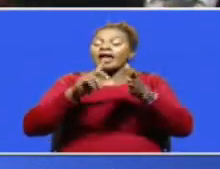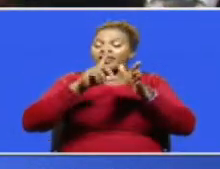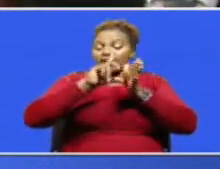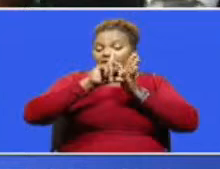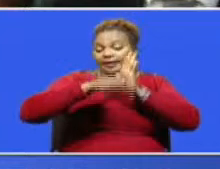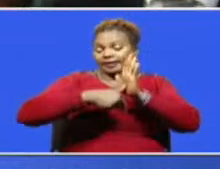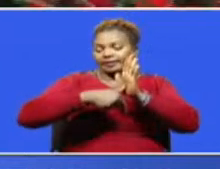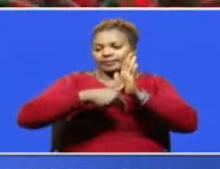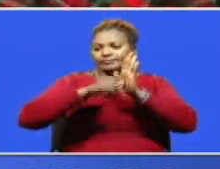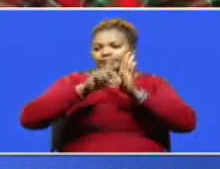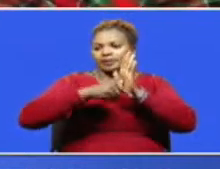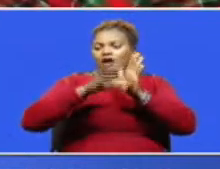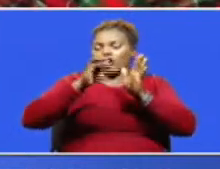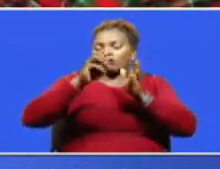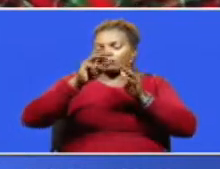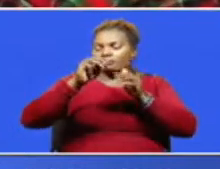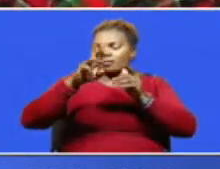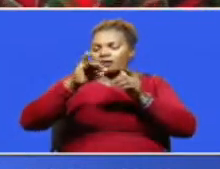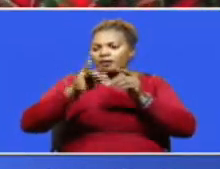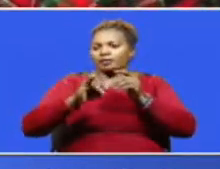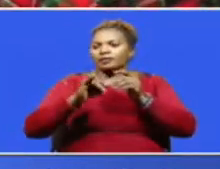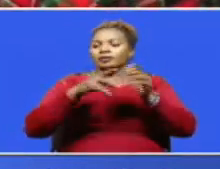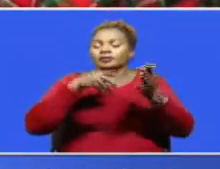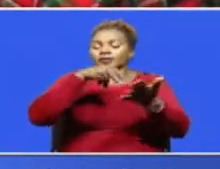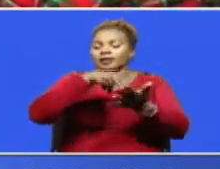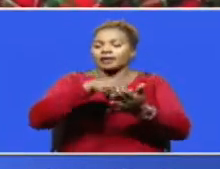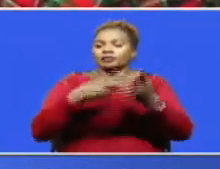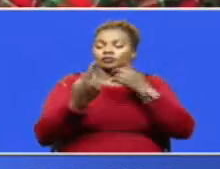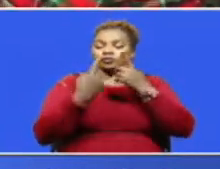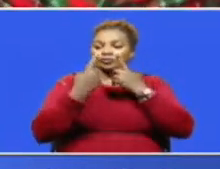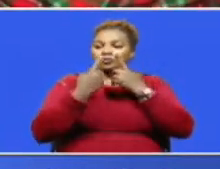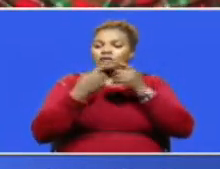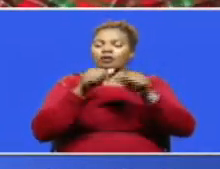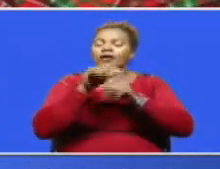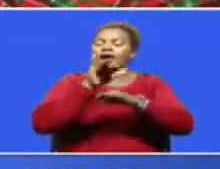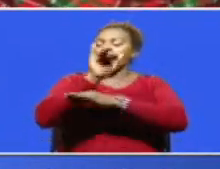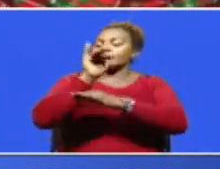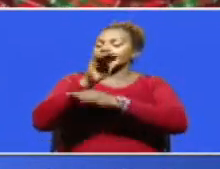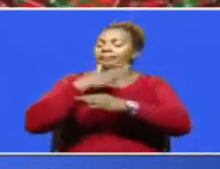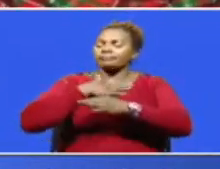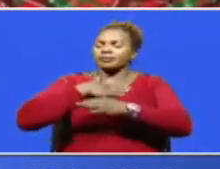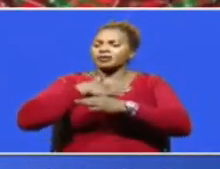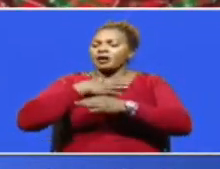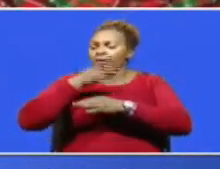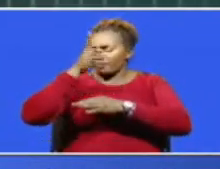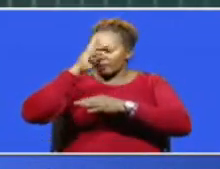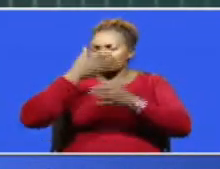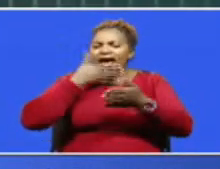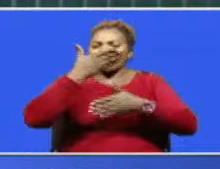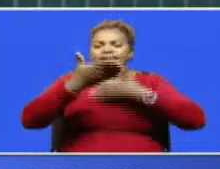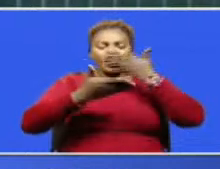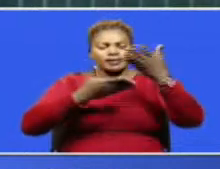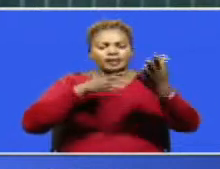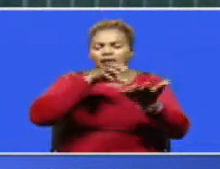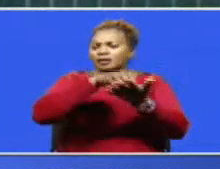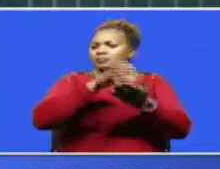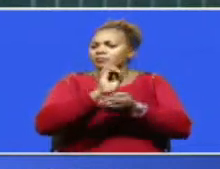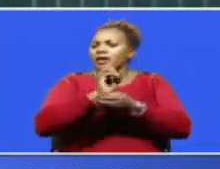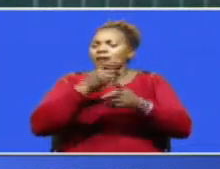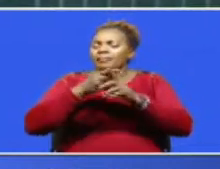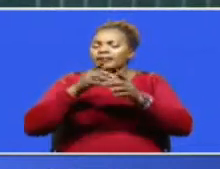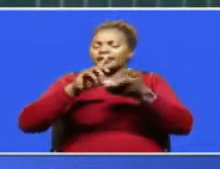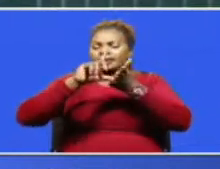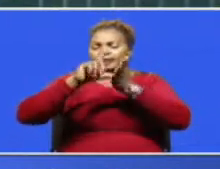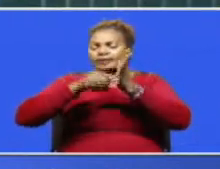kisha wakili Danstan Omari aliponyanyuka kuzungumza, aliwasilisha ombi la kutaka washukiwa wasijibu mashtaka na badala yake